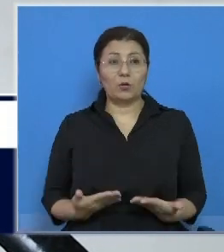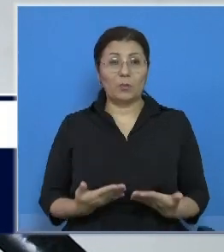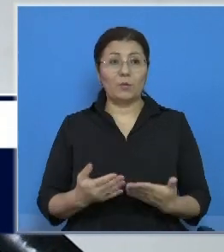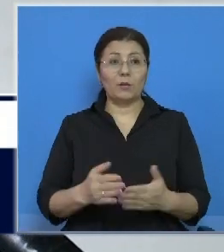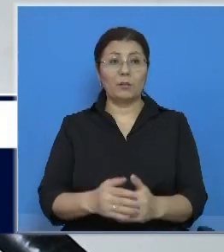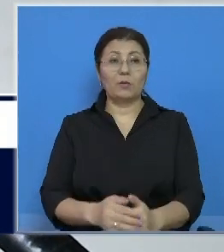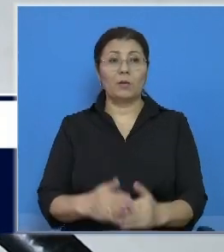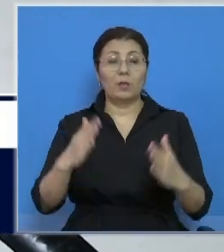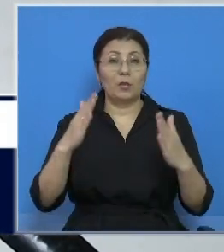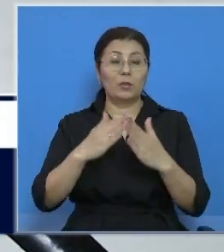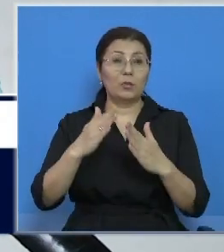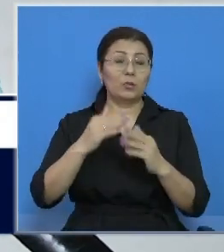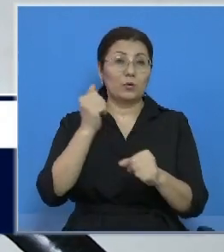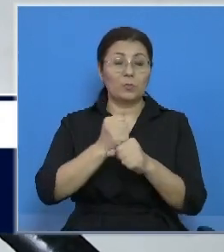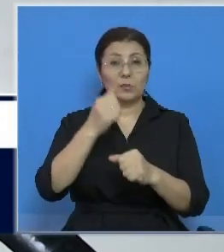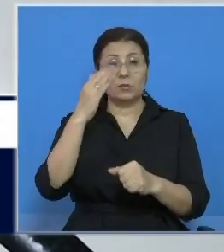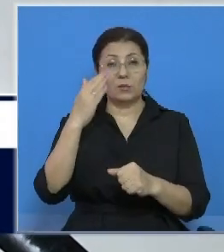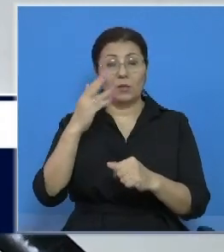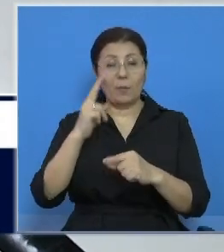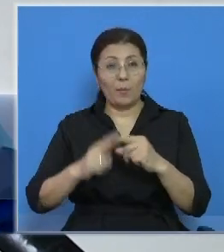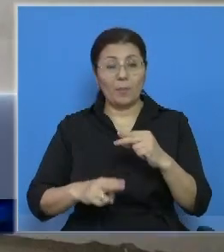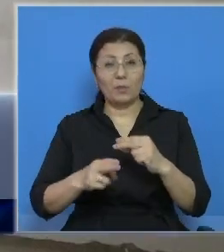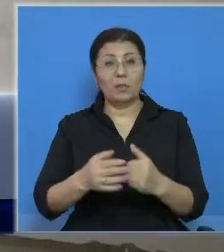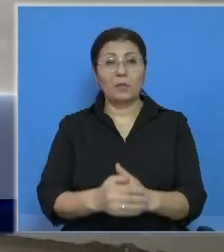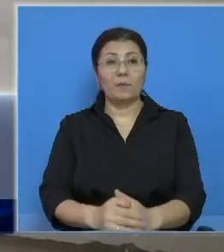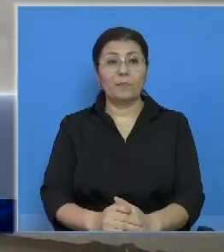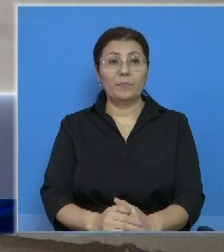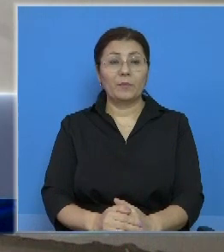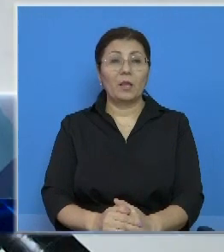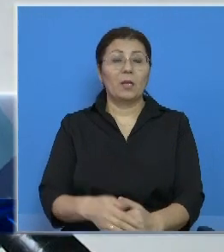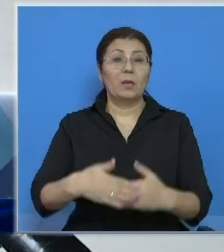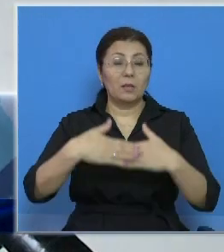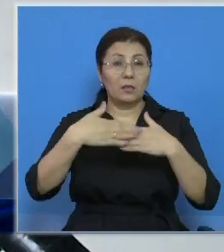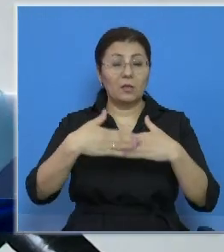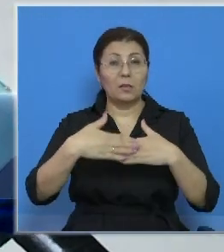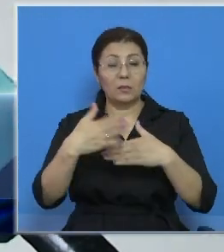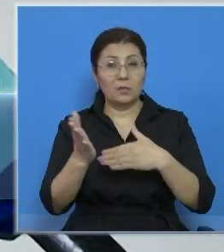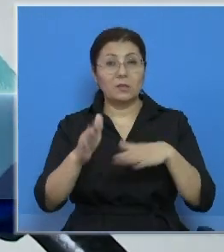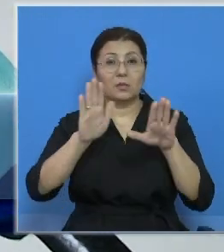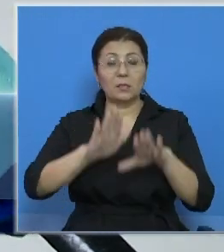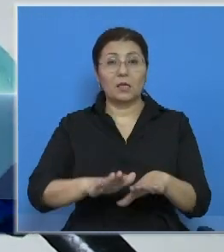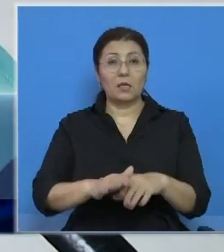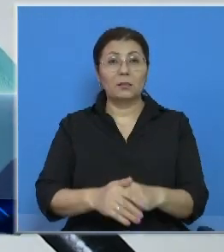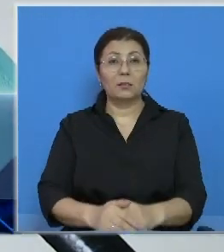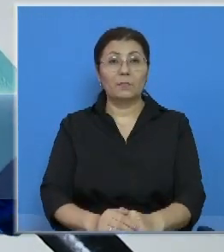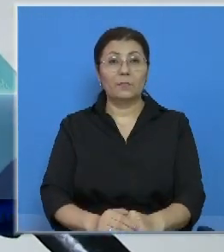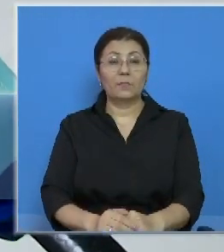Үйді түгі жаптық, бәрін істеп, обойникс бәрін істедік, енді есіктер қалды, жұмыс жүріп жатыр алға қарай.